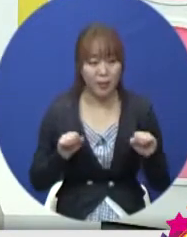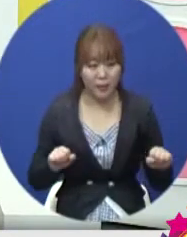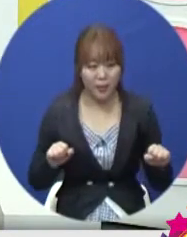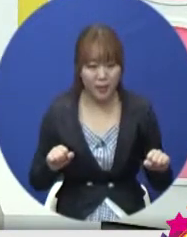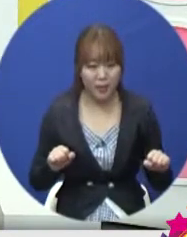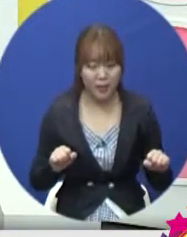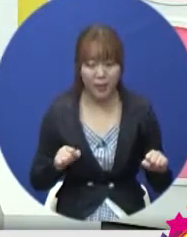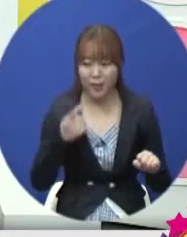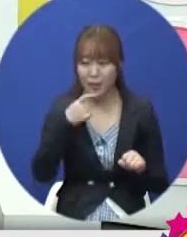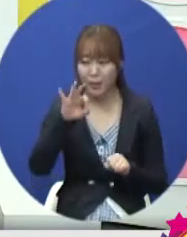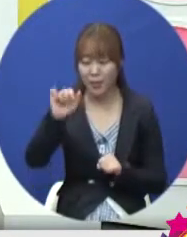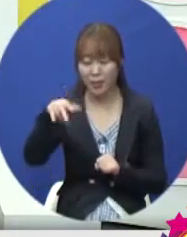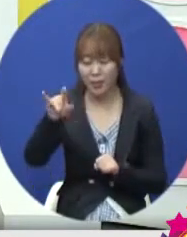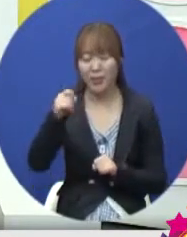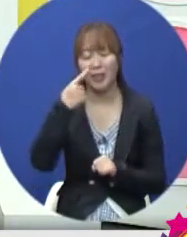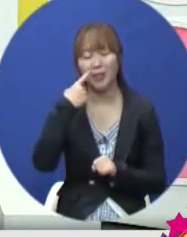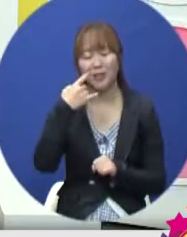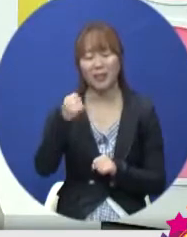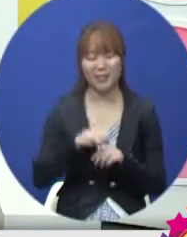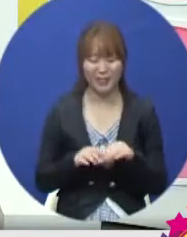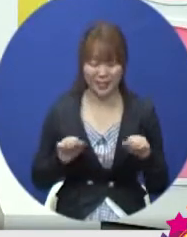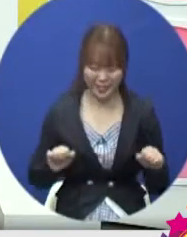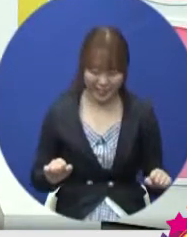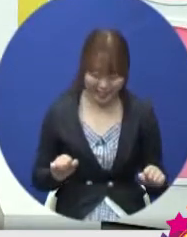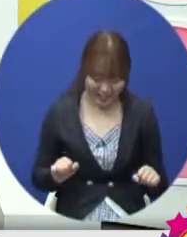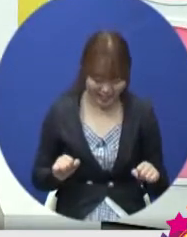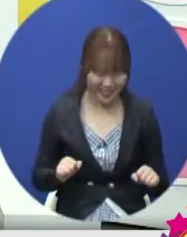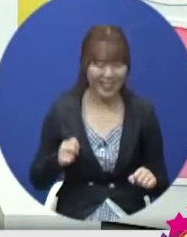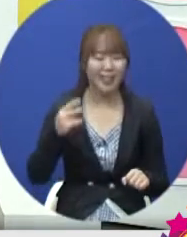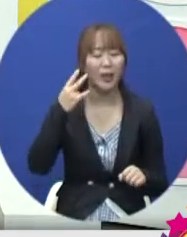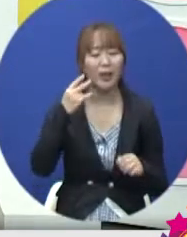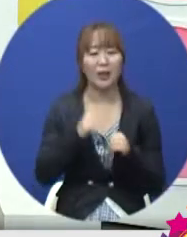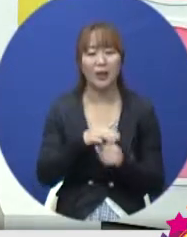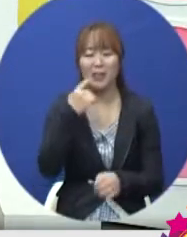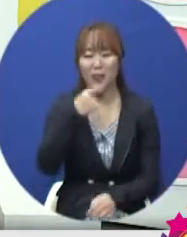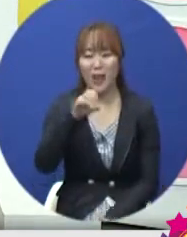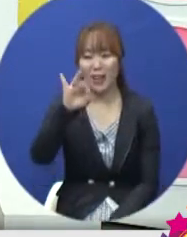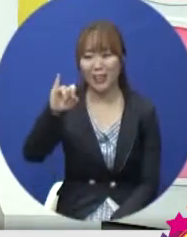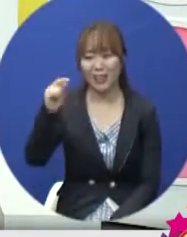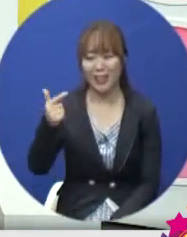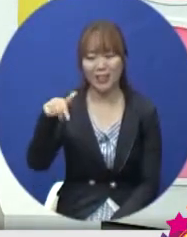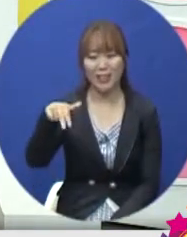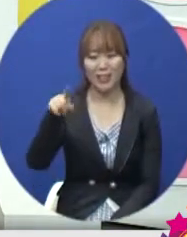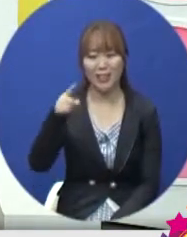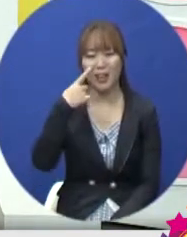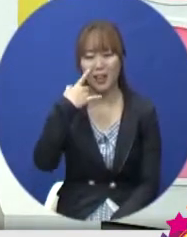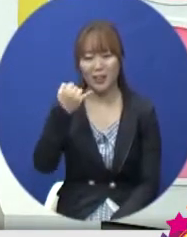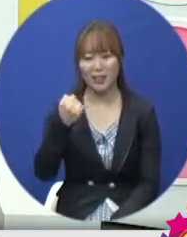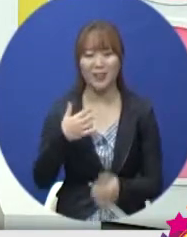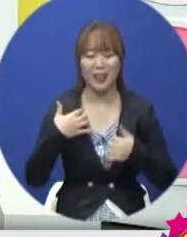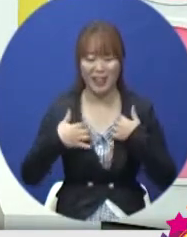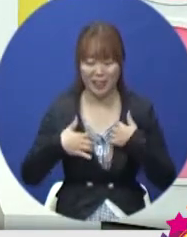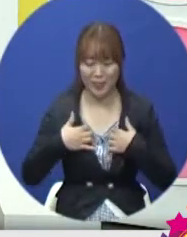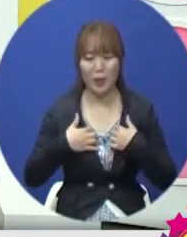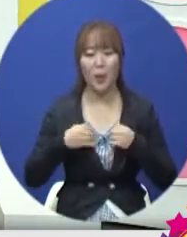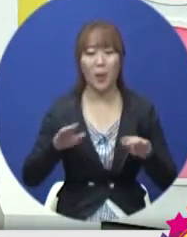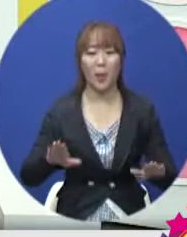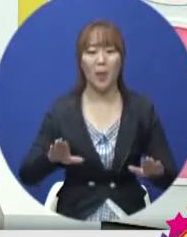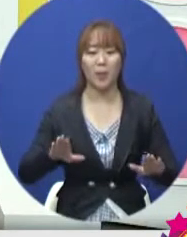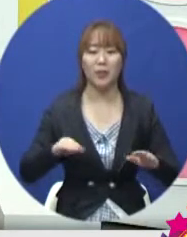여보세요. 황민자 어머님. 안녕하세요. 네, 네. 황민자 어머님. 네. 네, 반갑습니다.